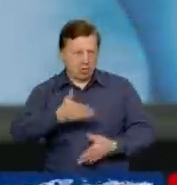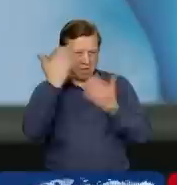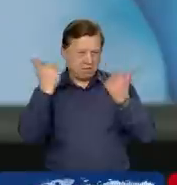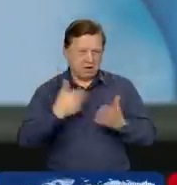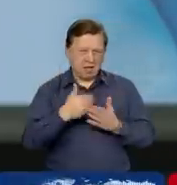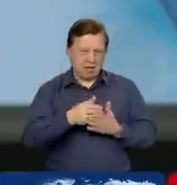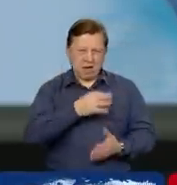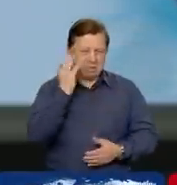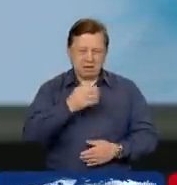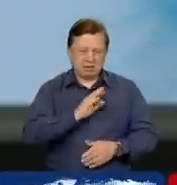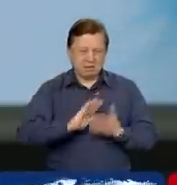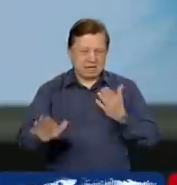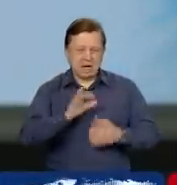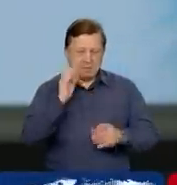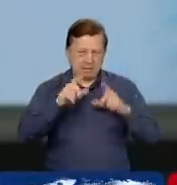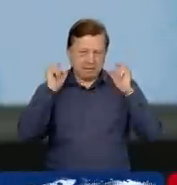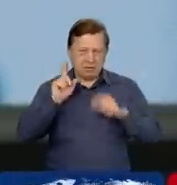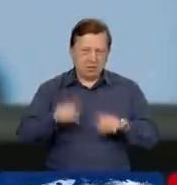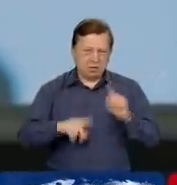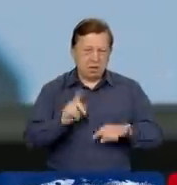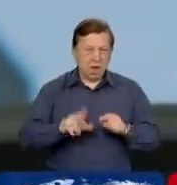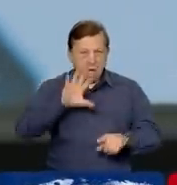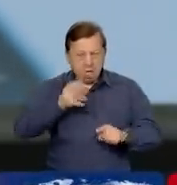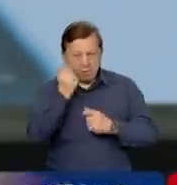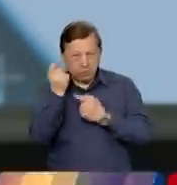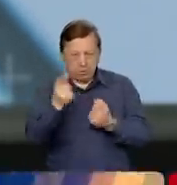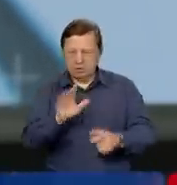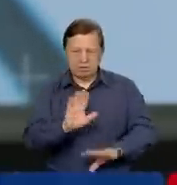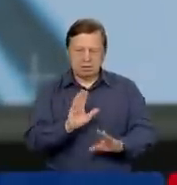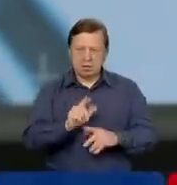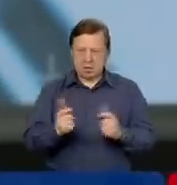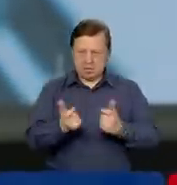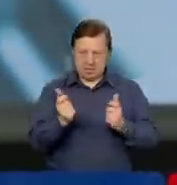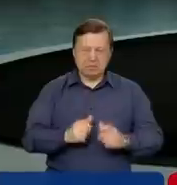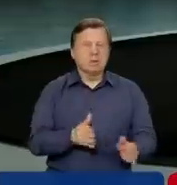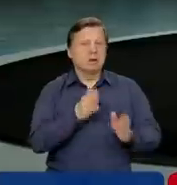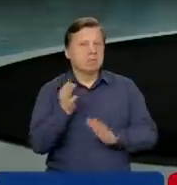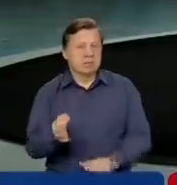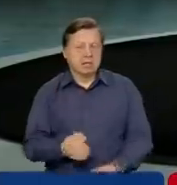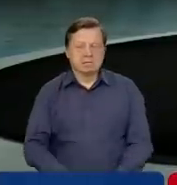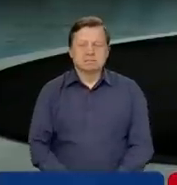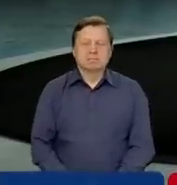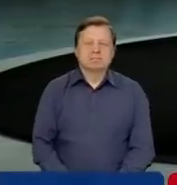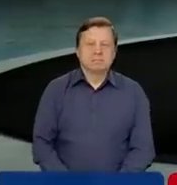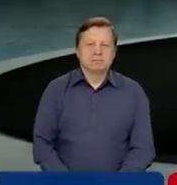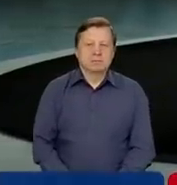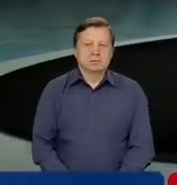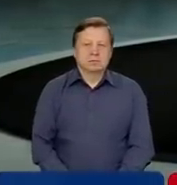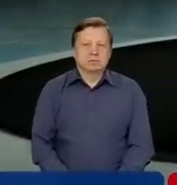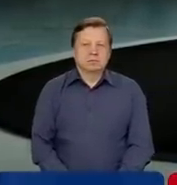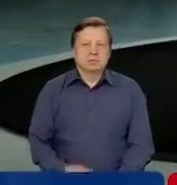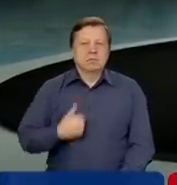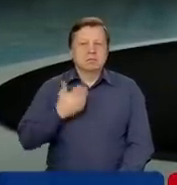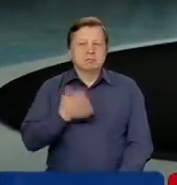maseczki zdecydowanie bardziej rekomendowane. Proszę nie eksperymentować, bo to może być niebezpieczne, szanowni państwo. Kolejne pytanie, bardzo prosimy. Ja